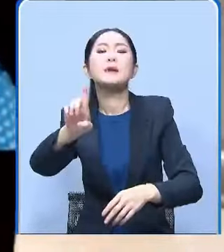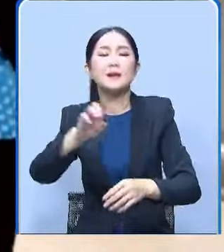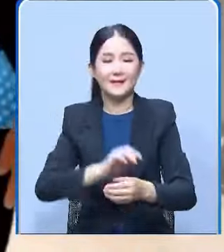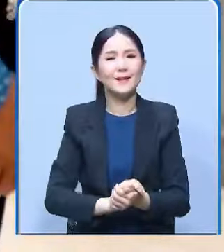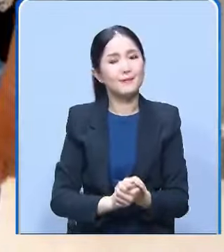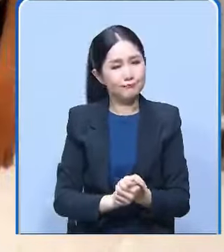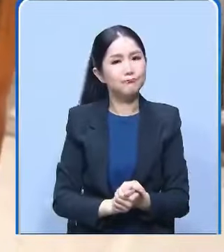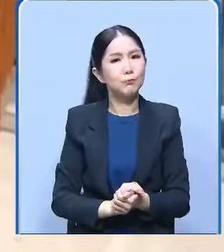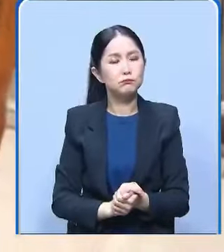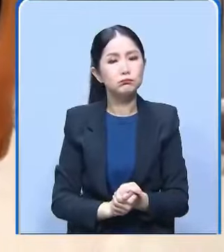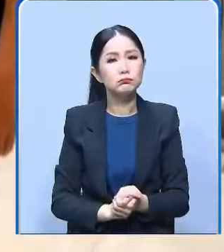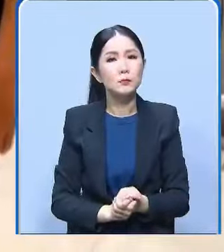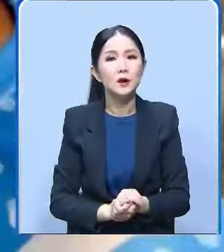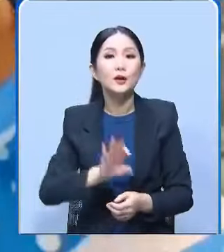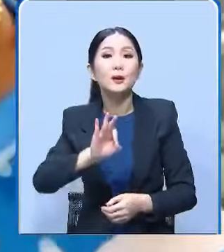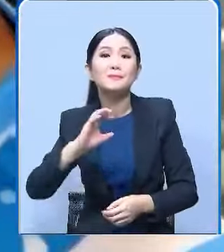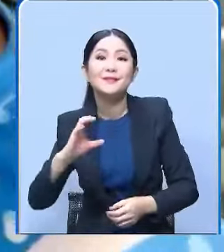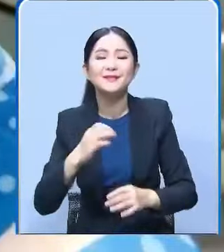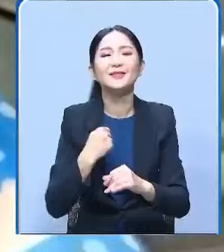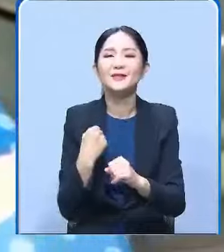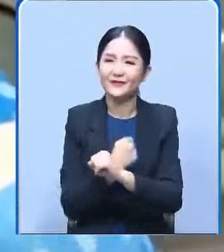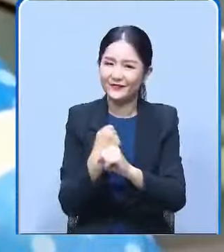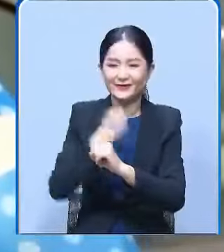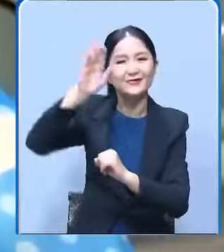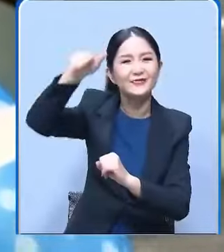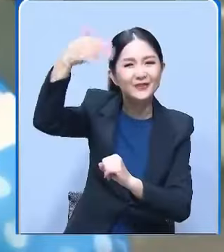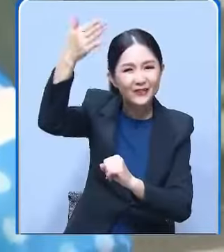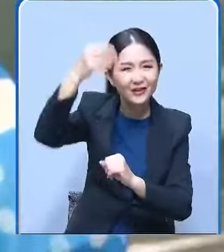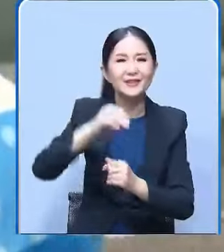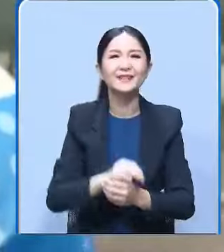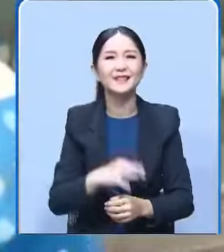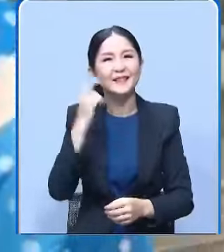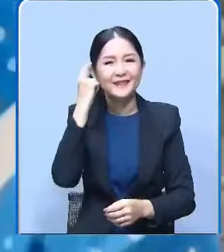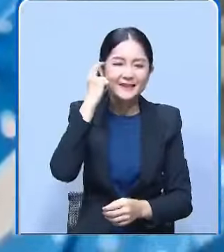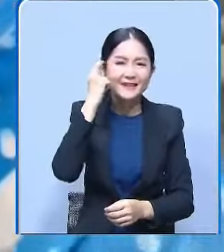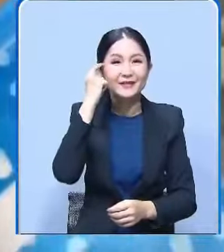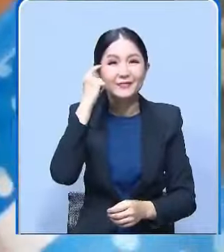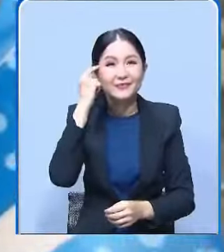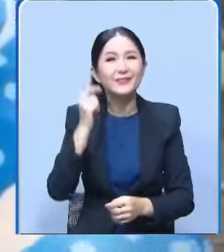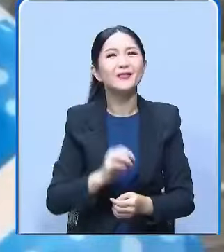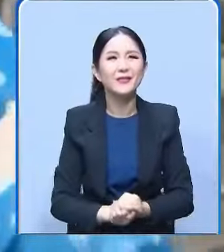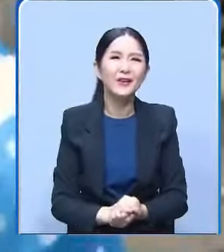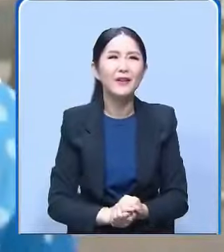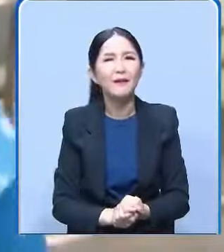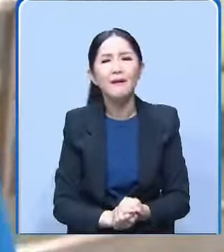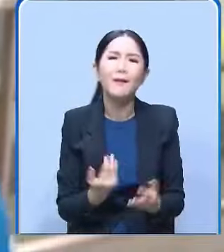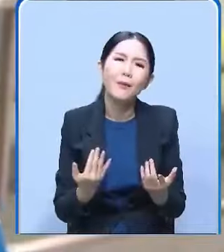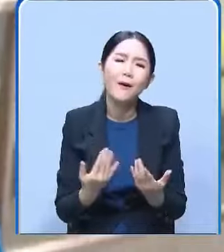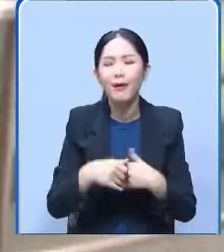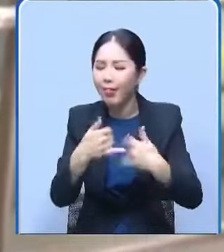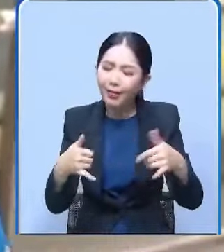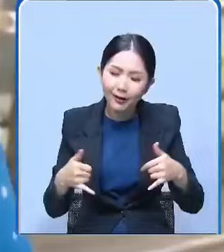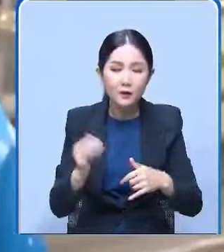เขาก็ต้องซ้อมกันก่อนเหมือนกันคือเพื่อความพร้อมเพรียงไม่ใช่ไม่ได้มาเล่น ๆเขาต้องมีบ็อกกงบ็อก